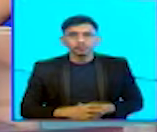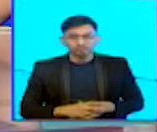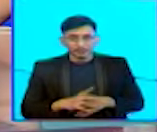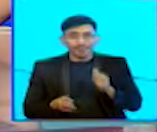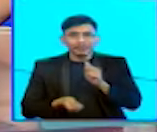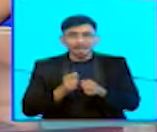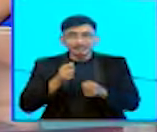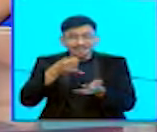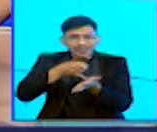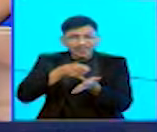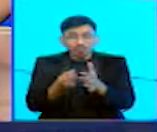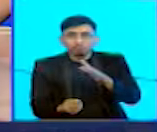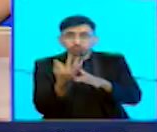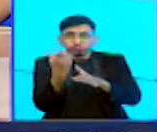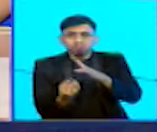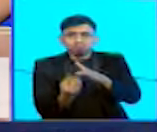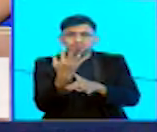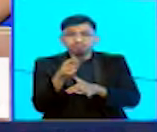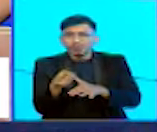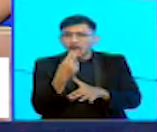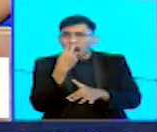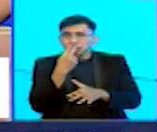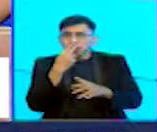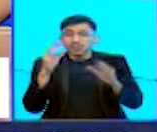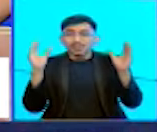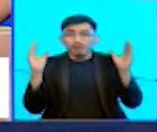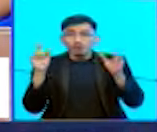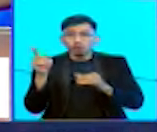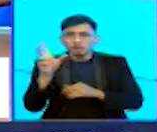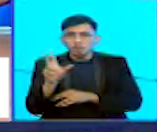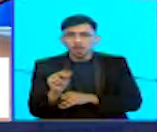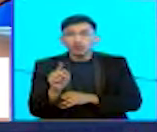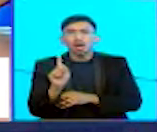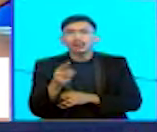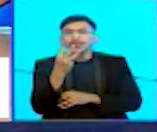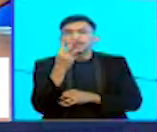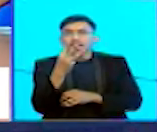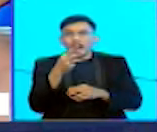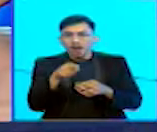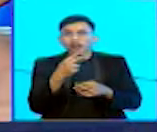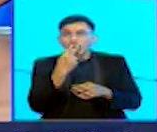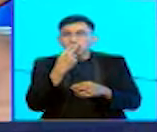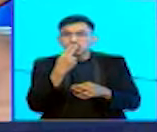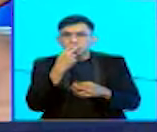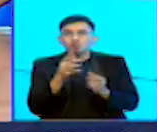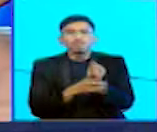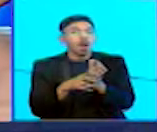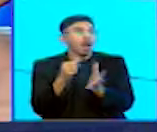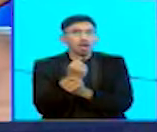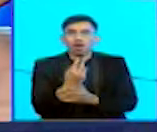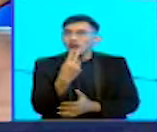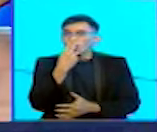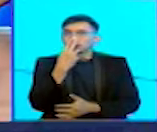Pemirsa, hasil uji kandungan semburan lumpur disertai gas di Cirebon, Jawa Barat terdapat 3 unsur gas yang berbahaya bagi pernafasan